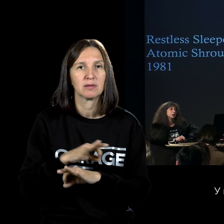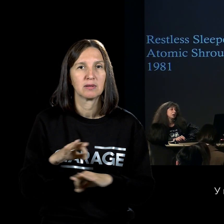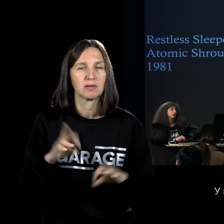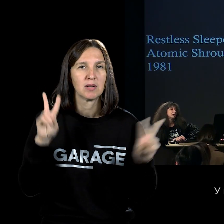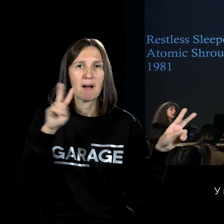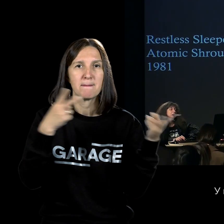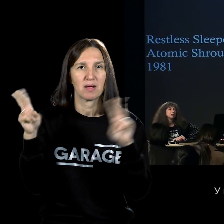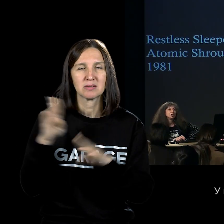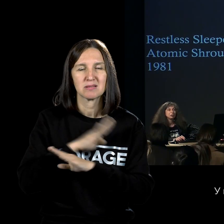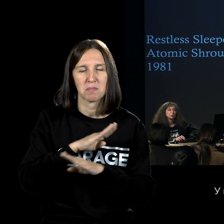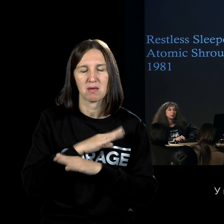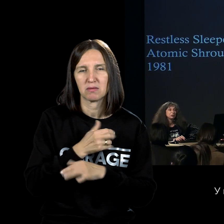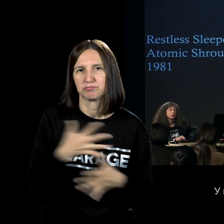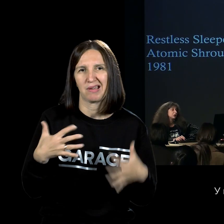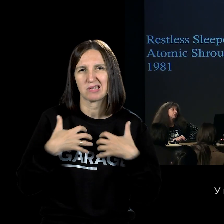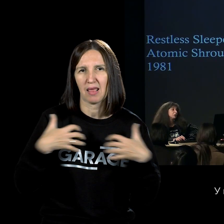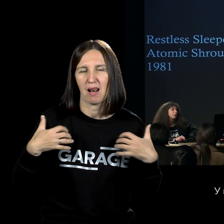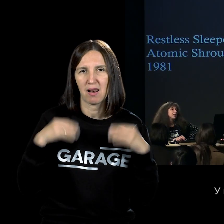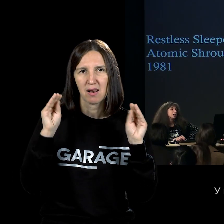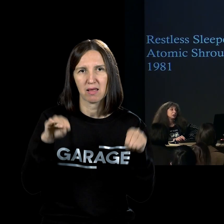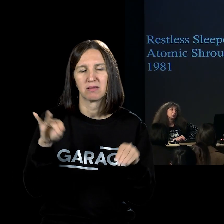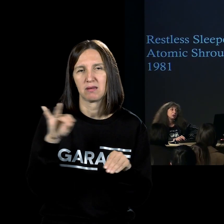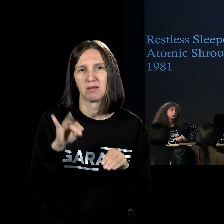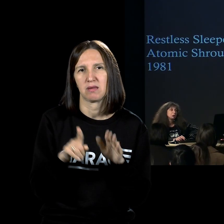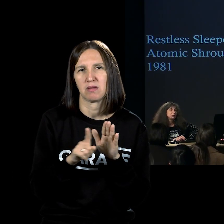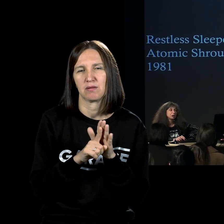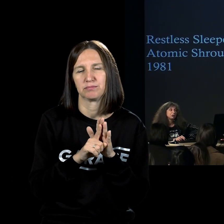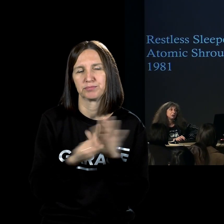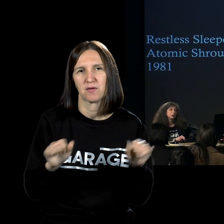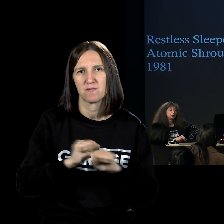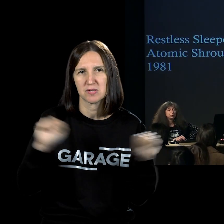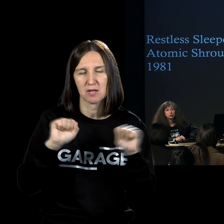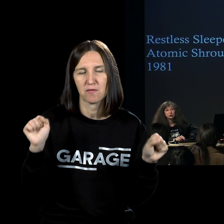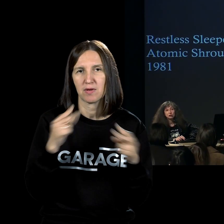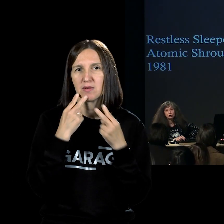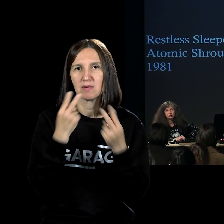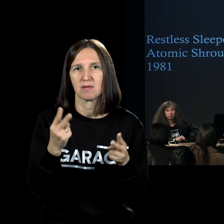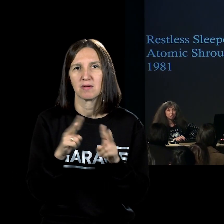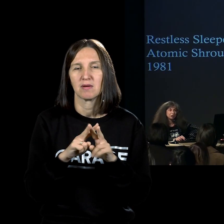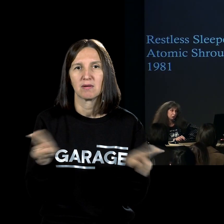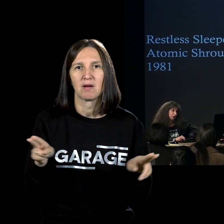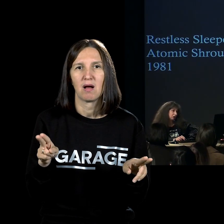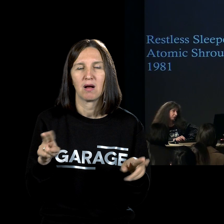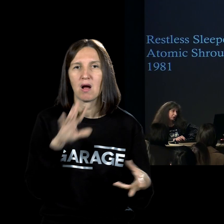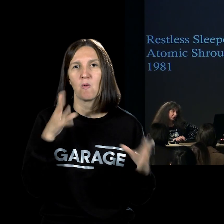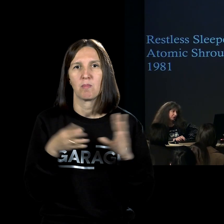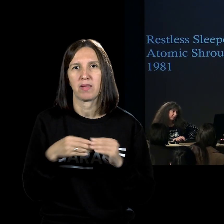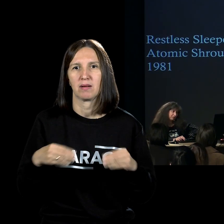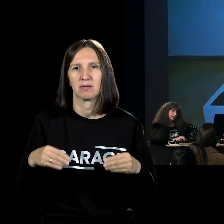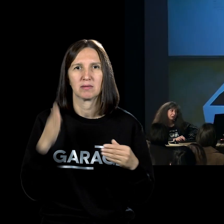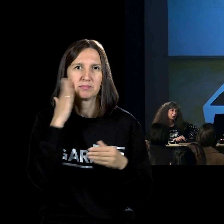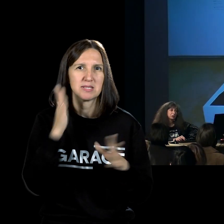«Плясок смерти», да, со скелетами, атомными взрывами, который в данном случае представлен в виде постельного комплекта постельного